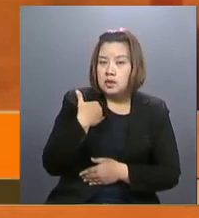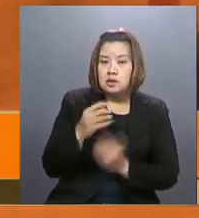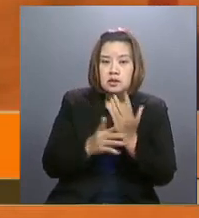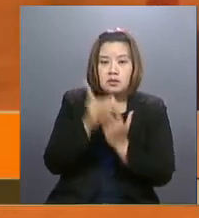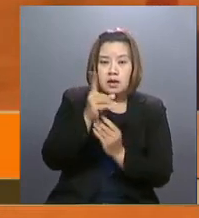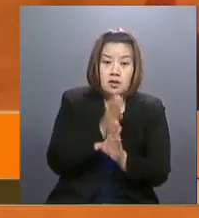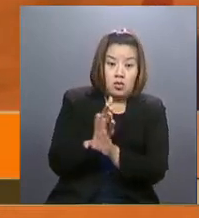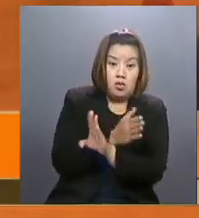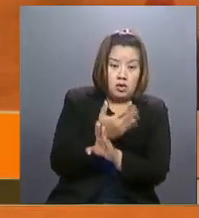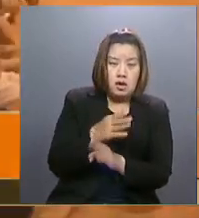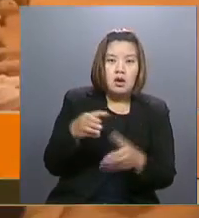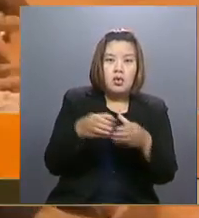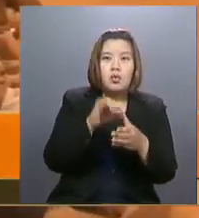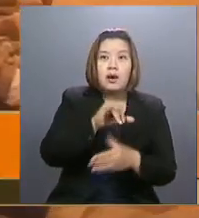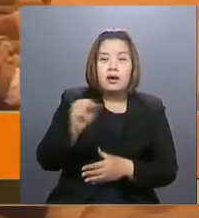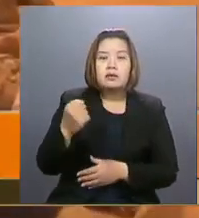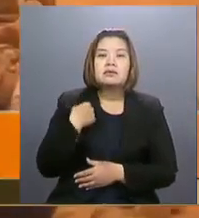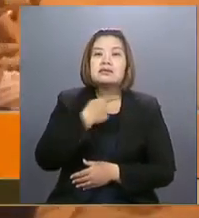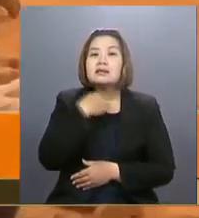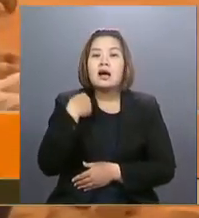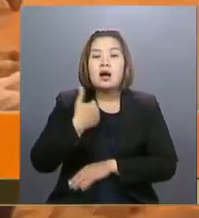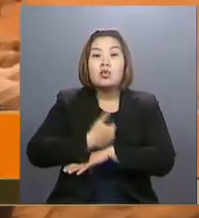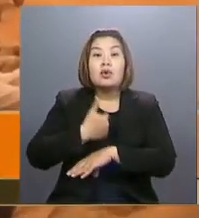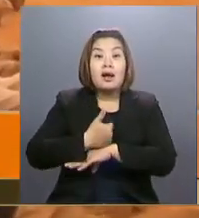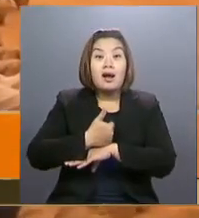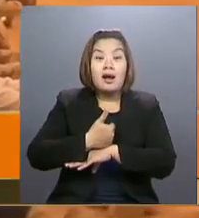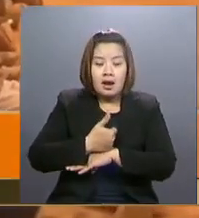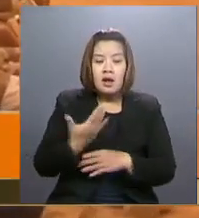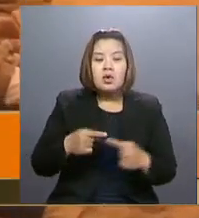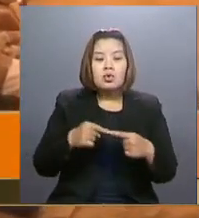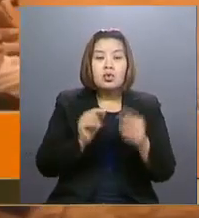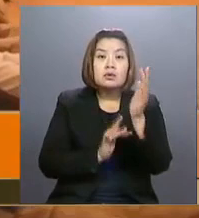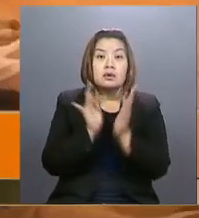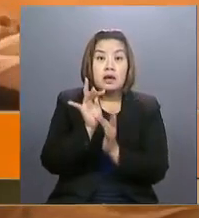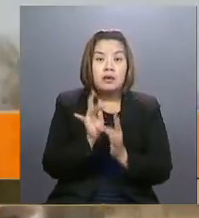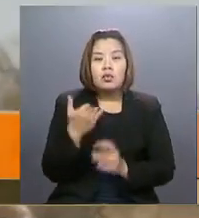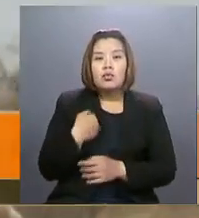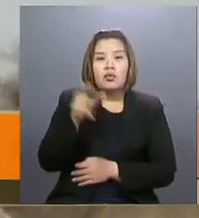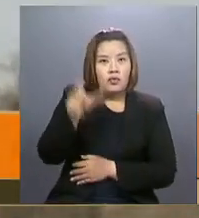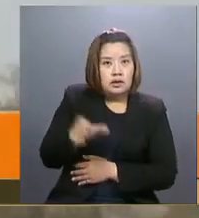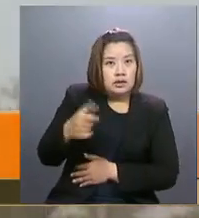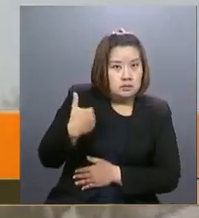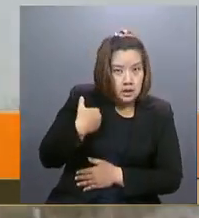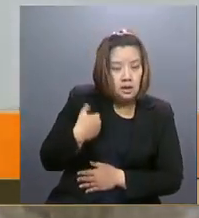มาชิก IS ก็สังหารบัตรหลวงแคทอลิกในแคว้นนอร์มังดีของฝรั่งเศสรวมถึงเหตุสังหาร